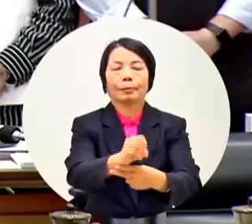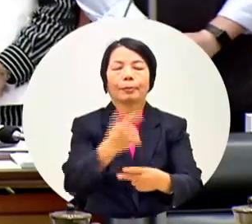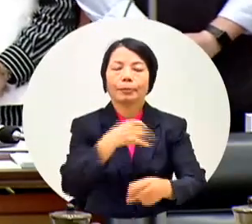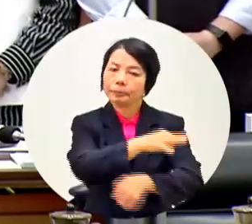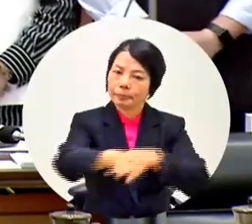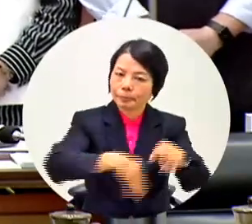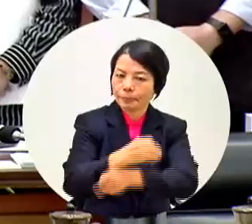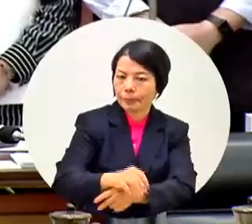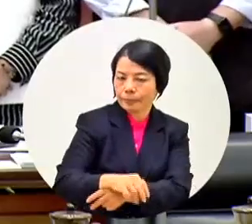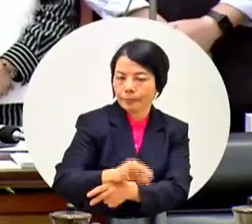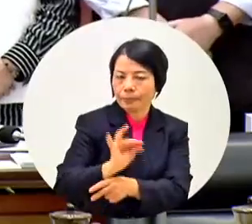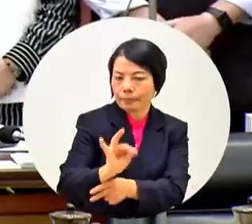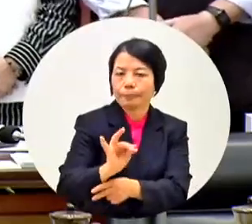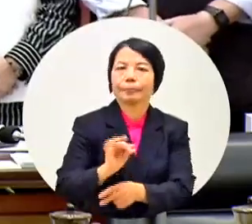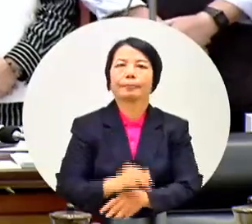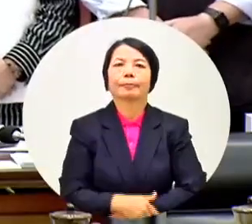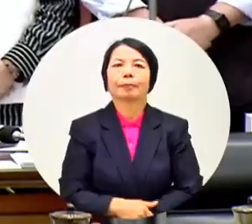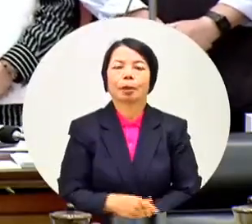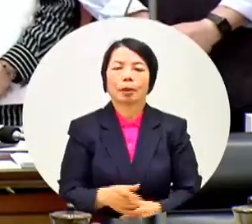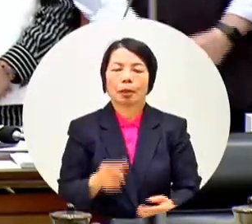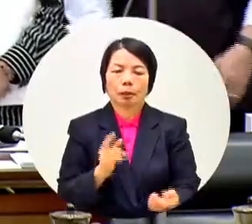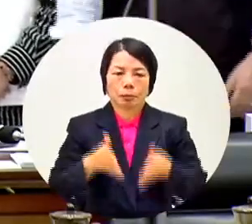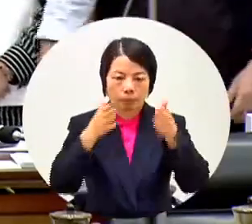来拼经济，吼，以上。